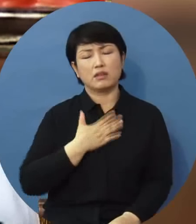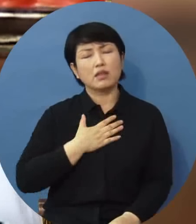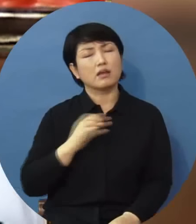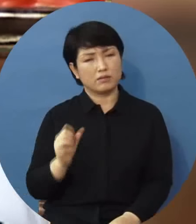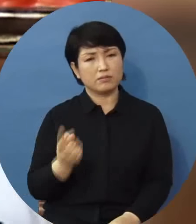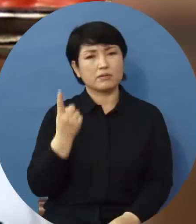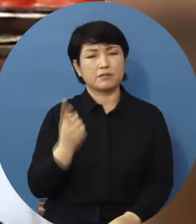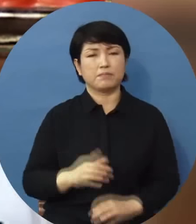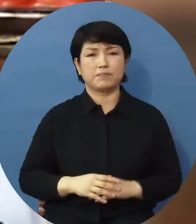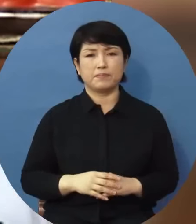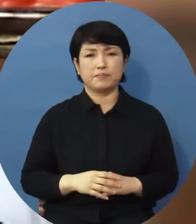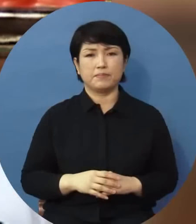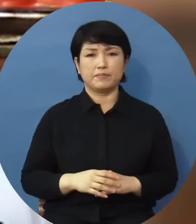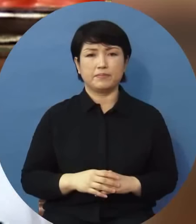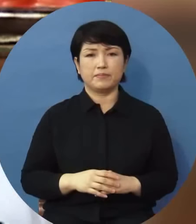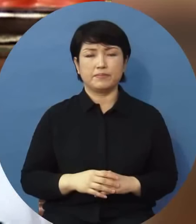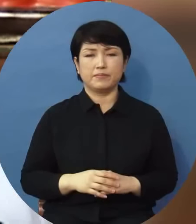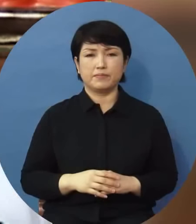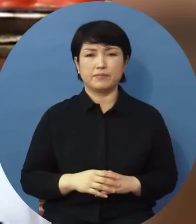바로 나로부터 일어나.